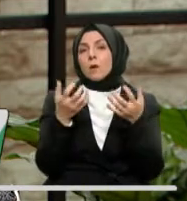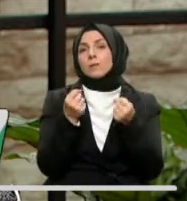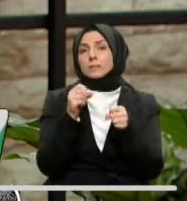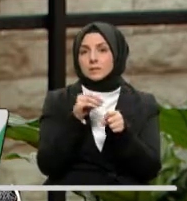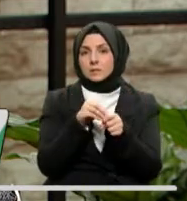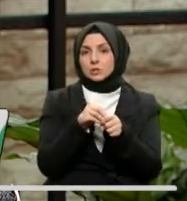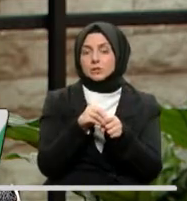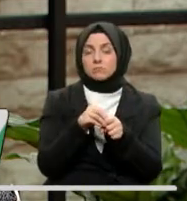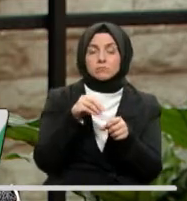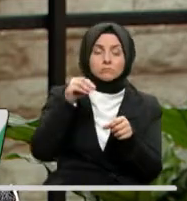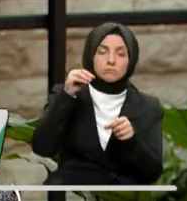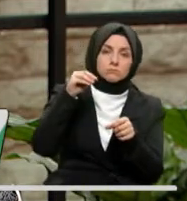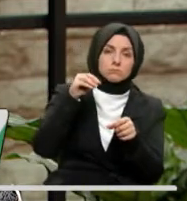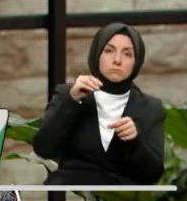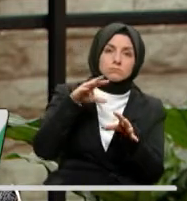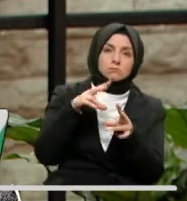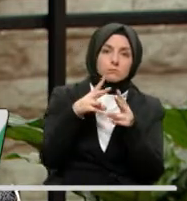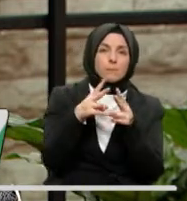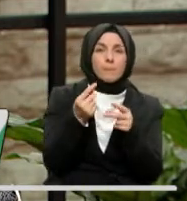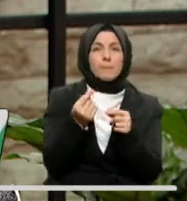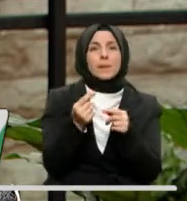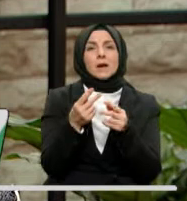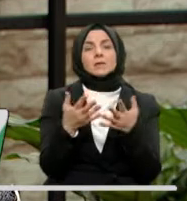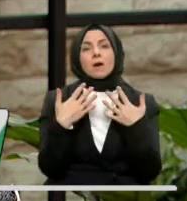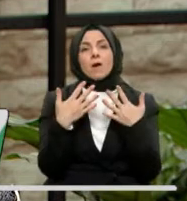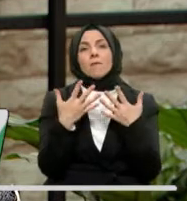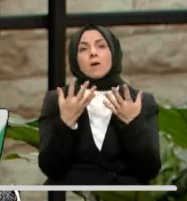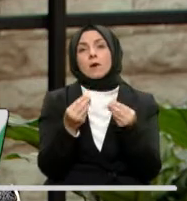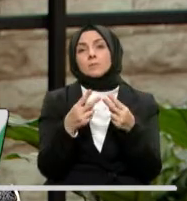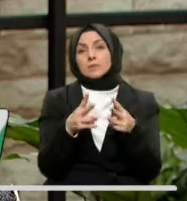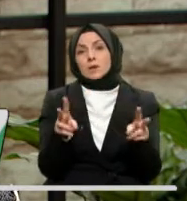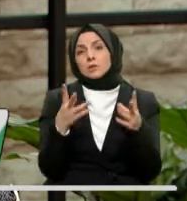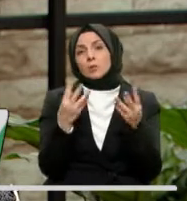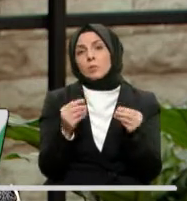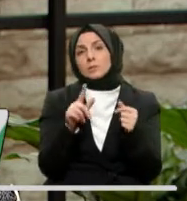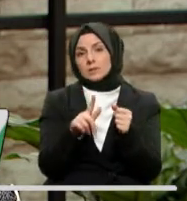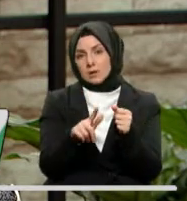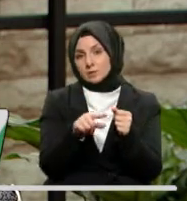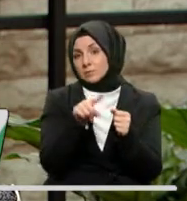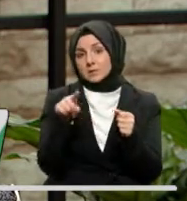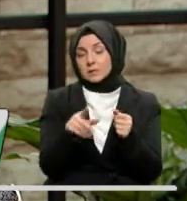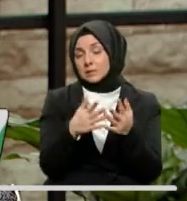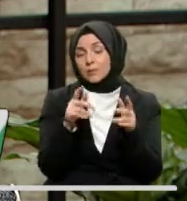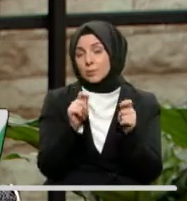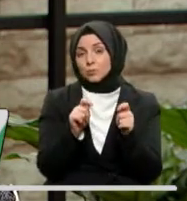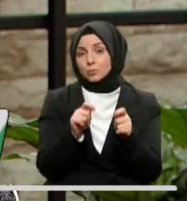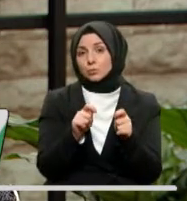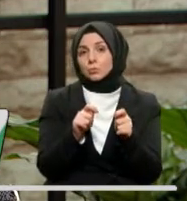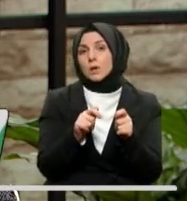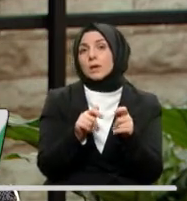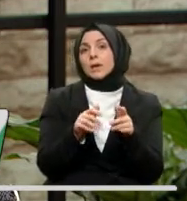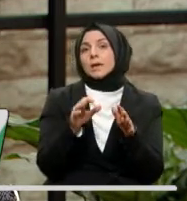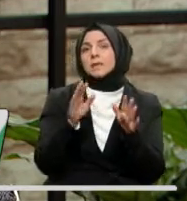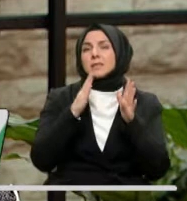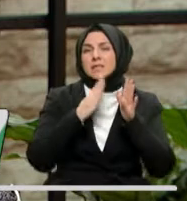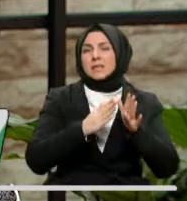Dolayısıyla Biz bunu zaten hava alsın diye kalınçam kabukları koyuyoruz Ama siz ne yapıyorsunuz o bütün hava boşluklarının bütün seyret